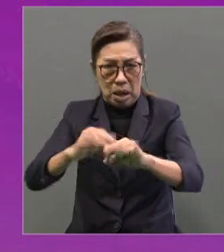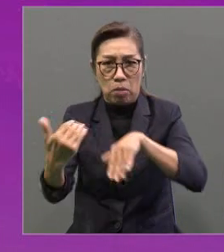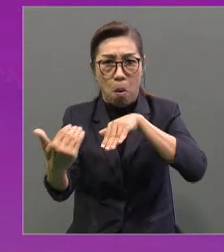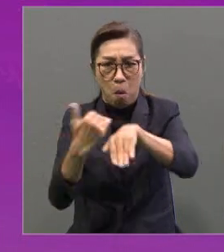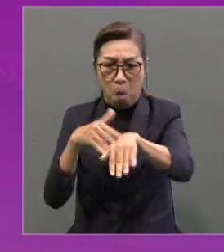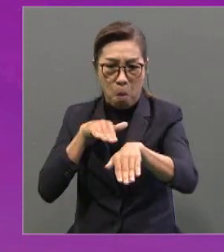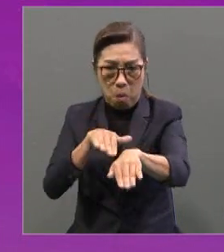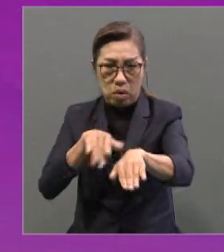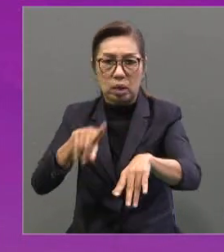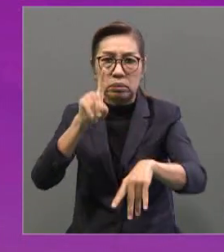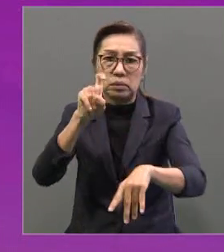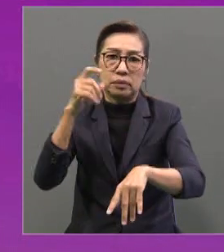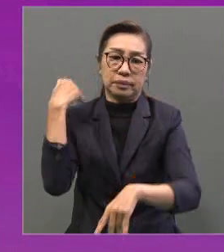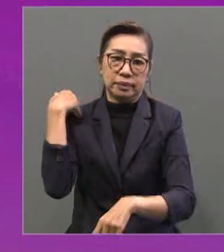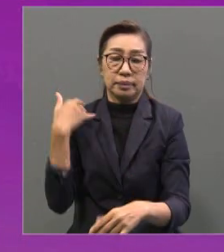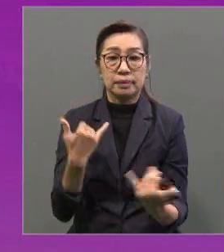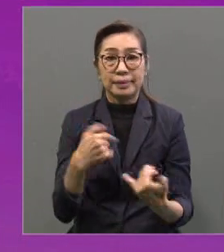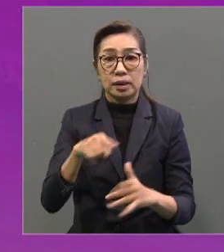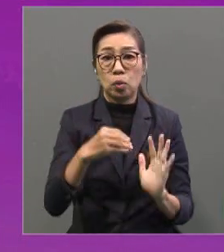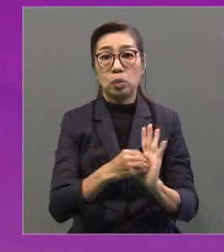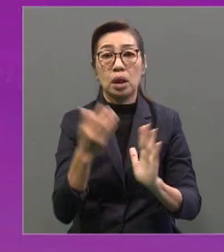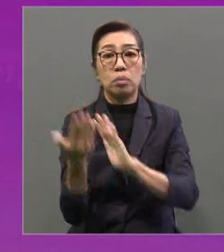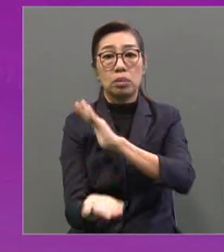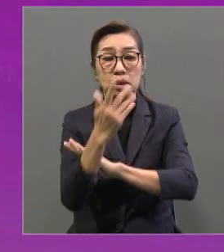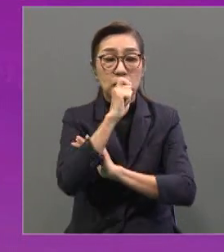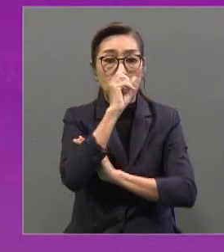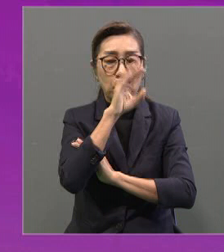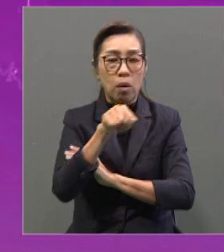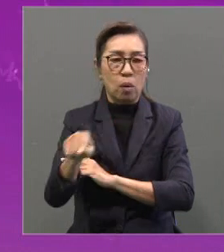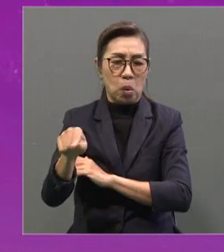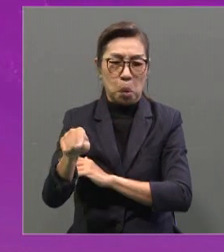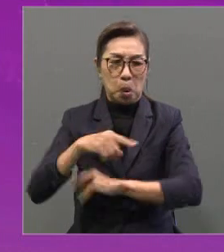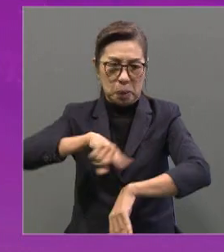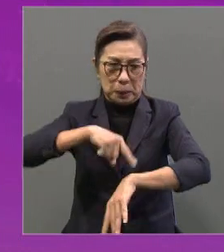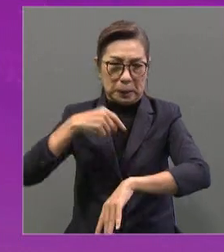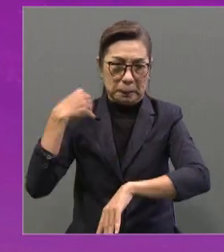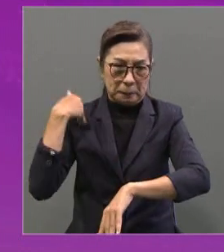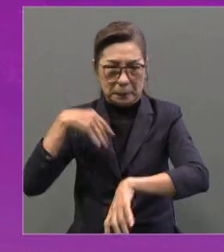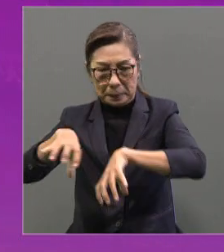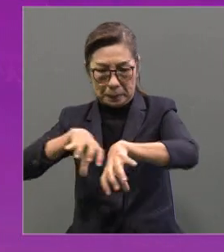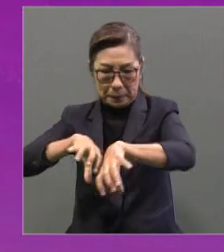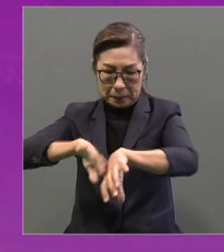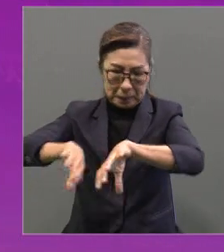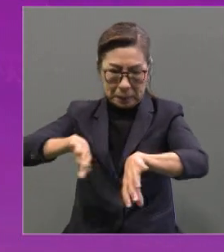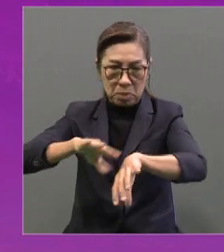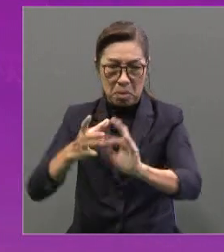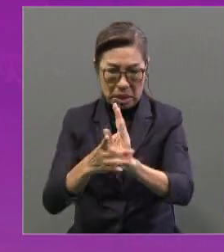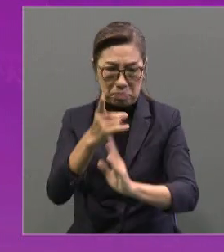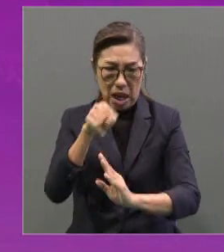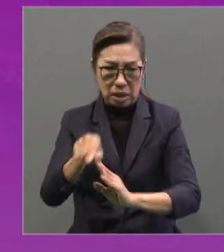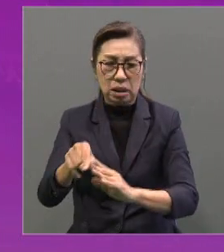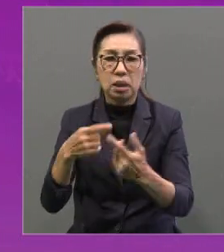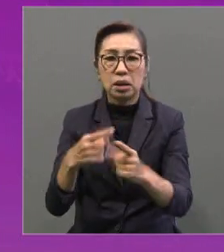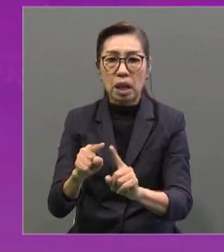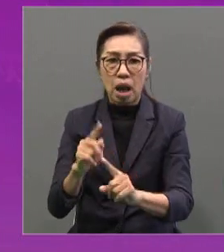จรคือจำได้ว่าทางกทม.ให้สัมภาษณ์เมื่อเช้าบอกว่าอาจจะใช้เวลาในการเคลียร์พื้นที่เนี่ยประมาณ1สัปดาห์นะแ